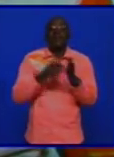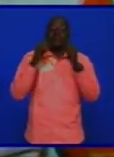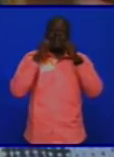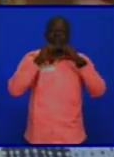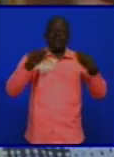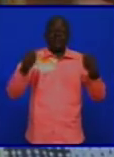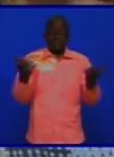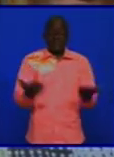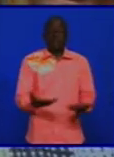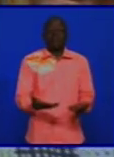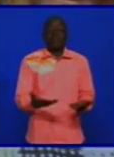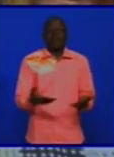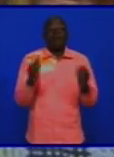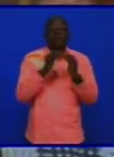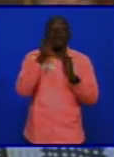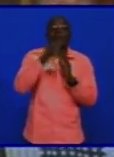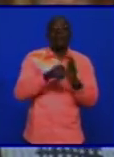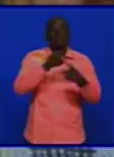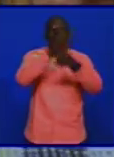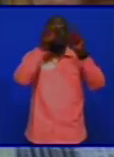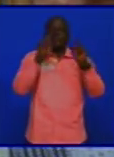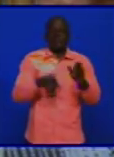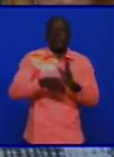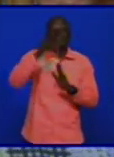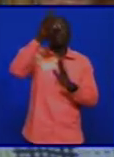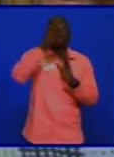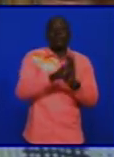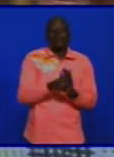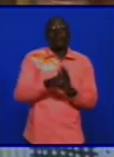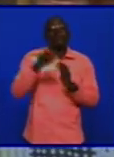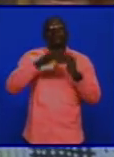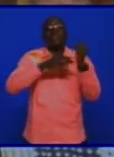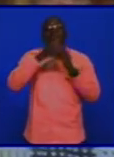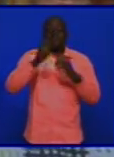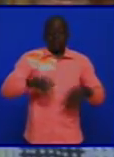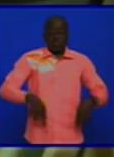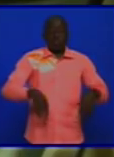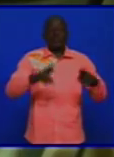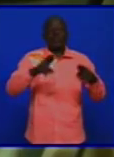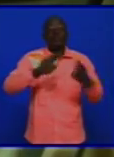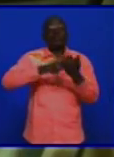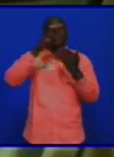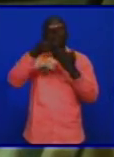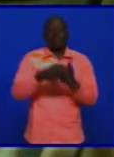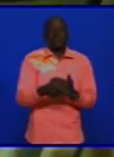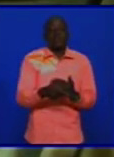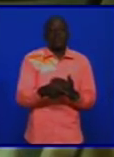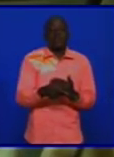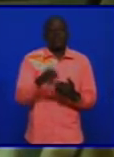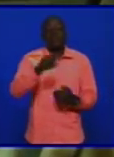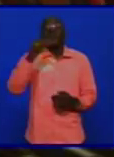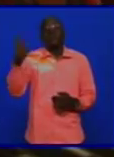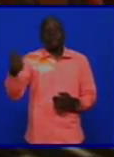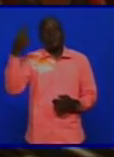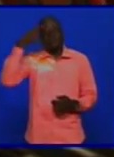là, également sur des questions du développement, des infrastructures routières, des projets en cours. Outre les bilans de la